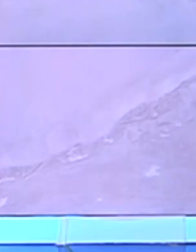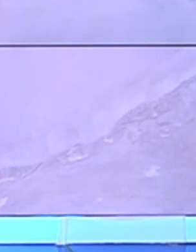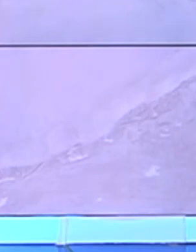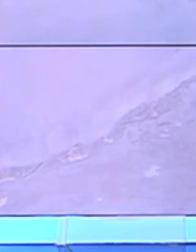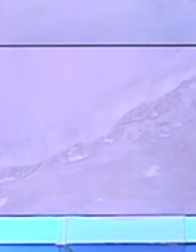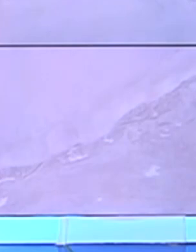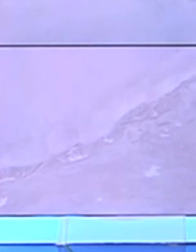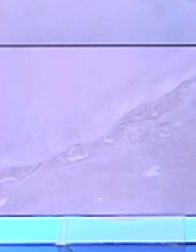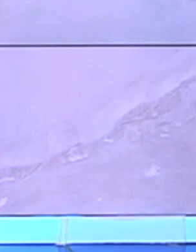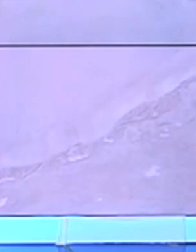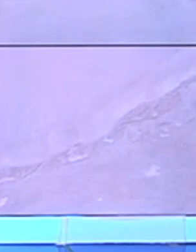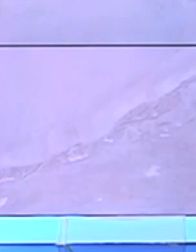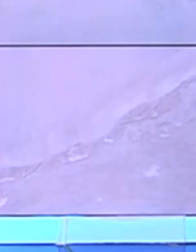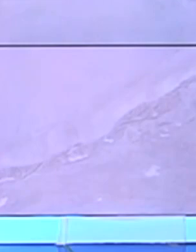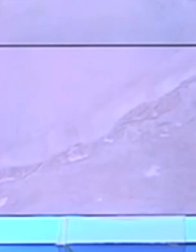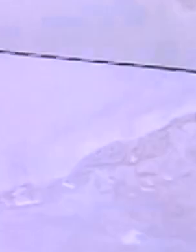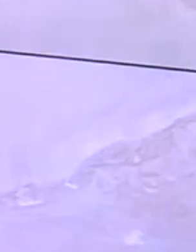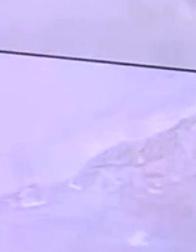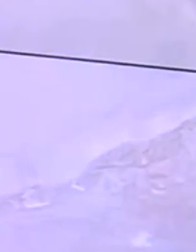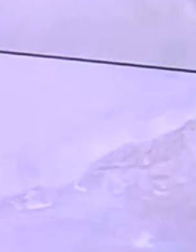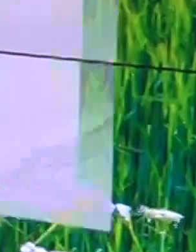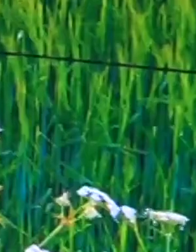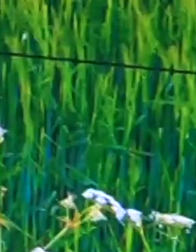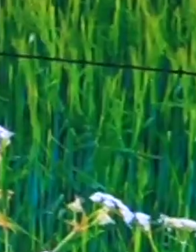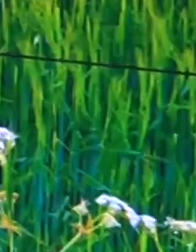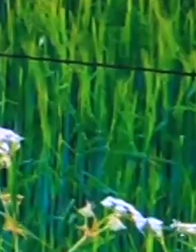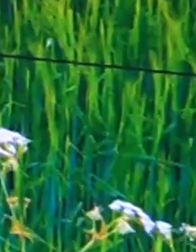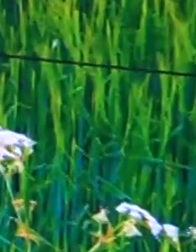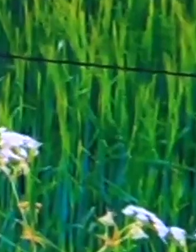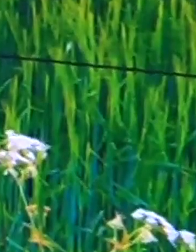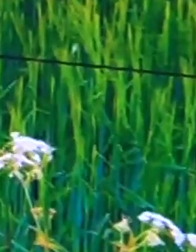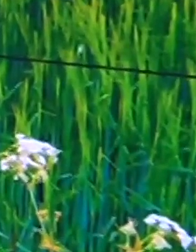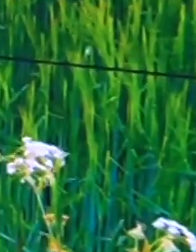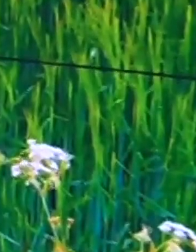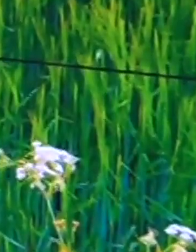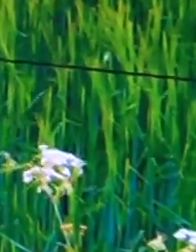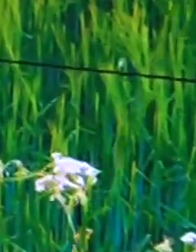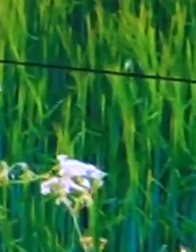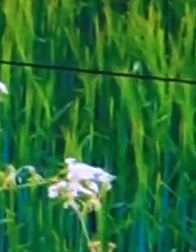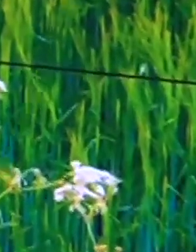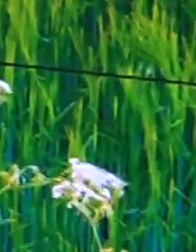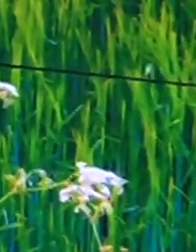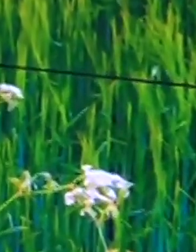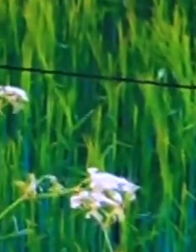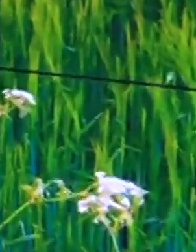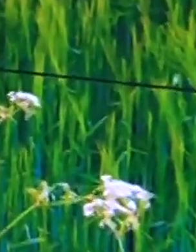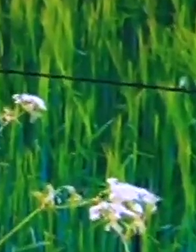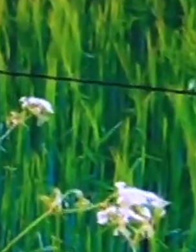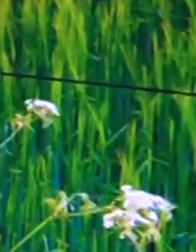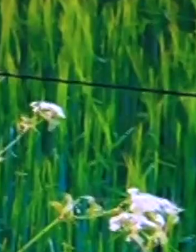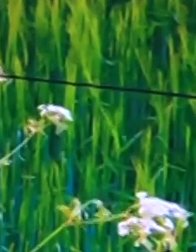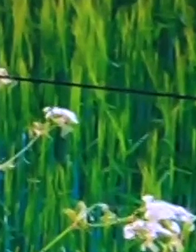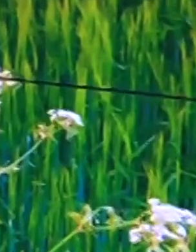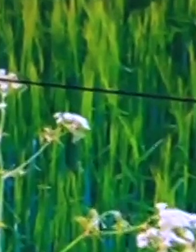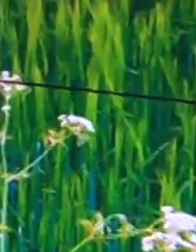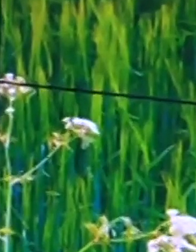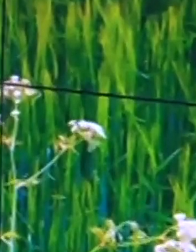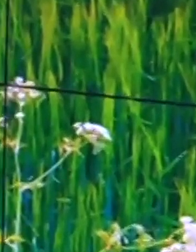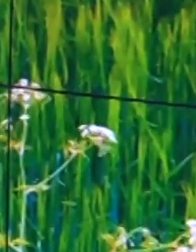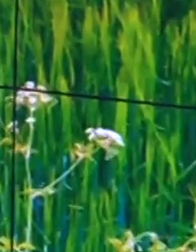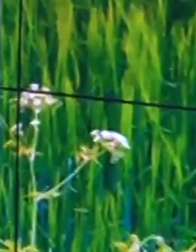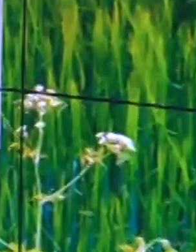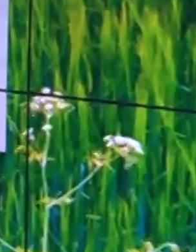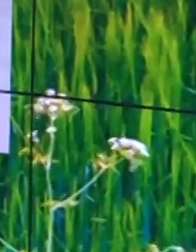37, түнде 26 градус. Мегаполистерге келсек, Шымкент пен Алматыда күн ала бұлтты. Сынап бағанасы Шымкентте